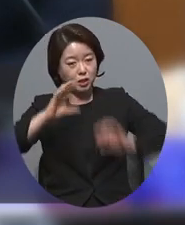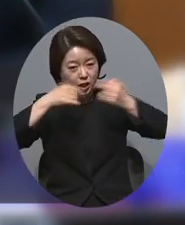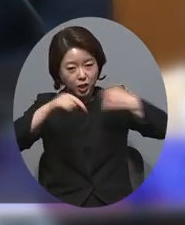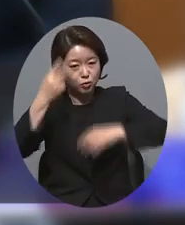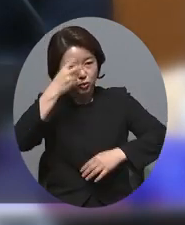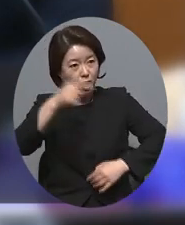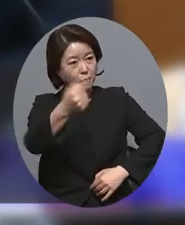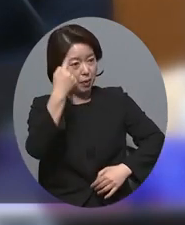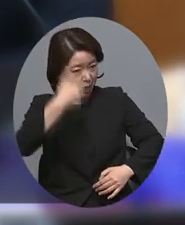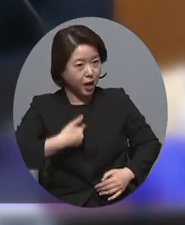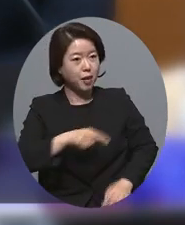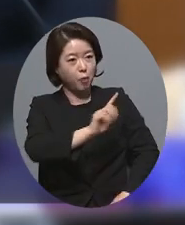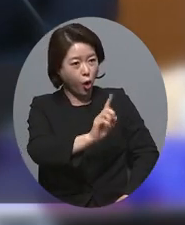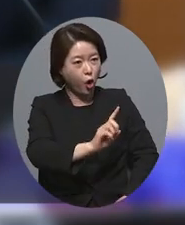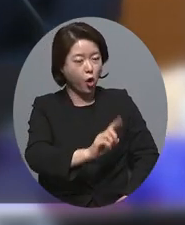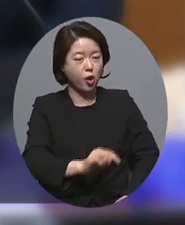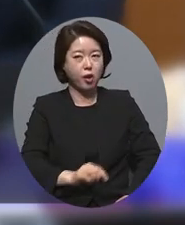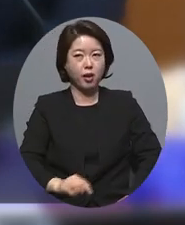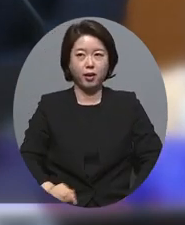소리입니까?